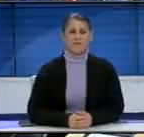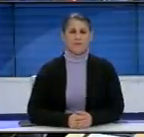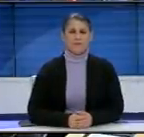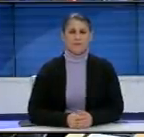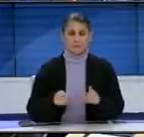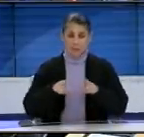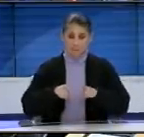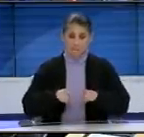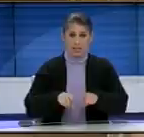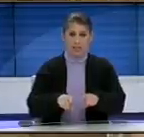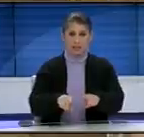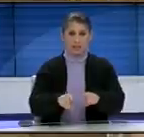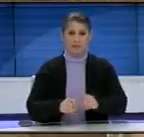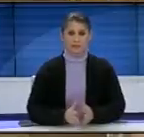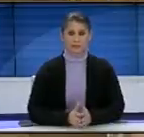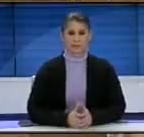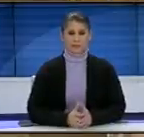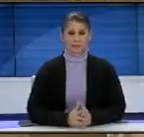Παράλληλα όμως,